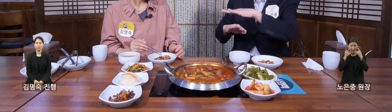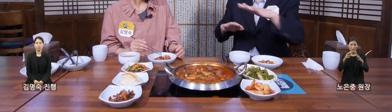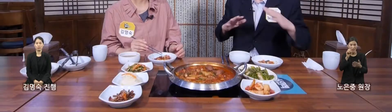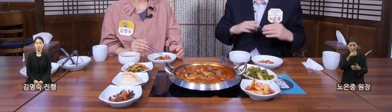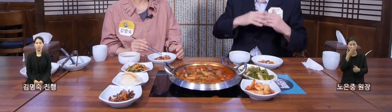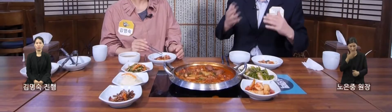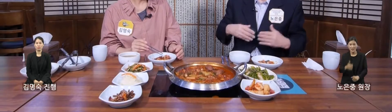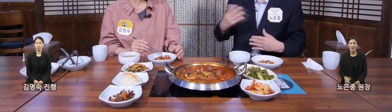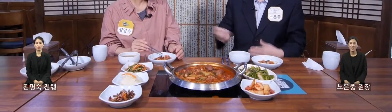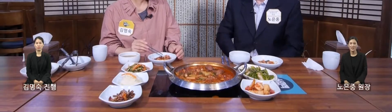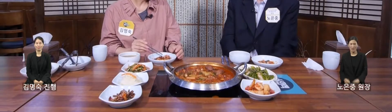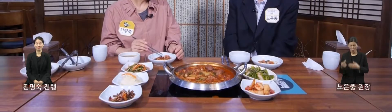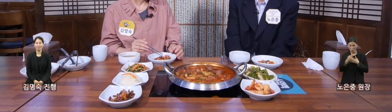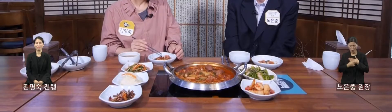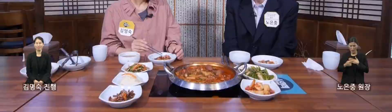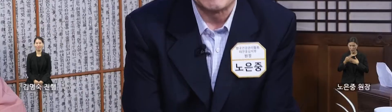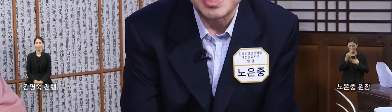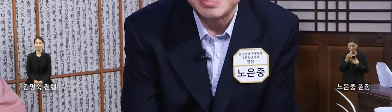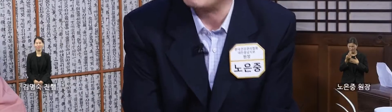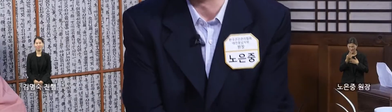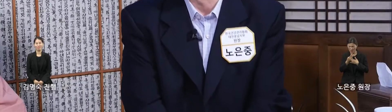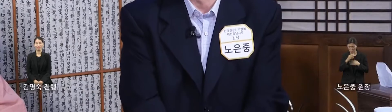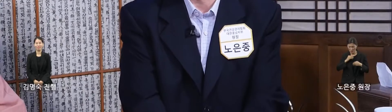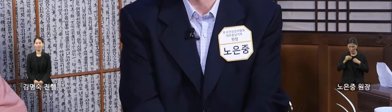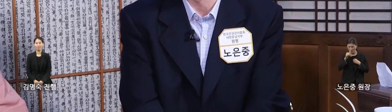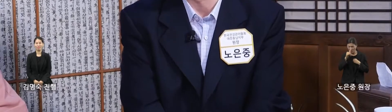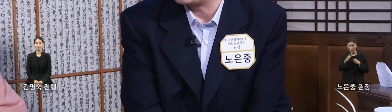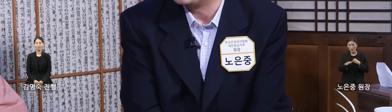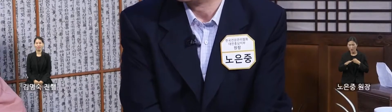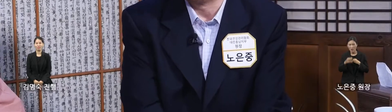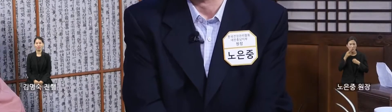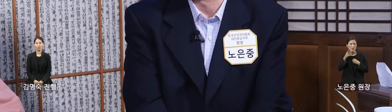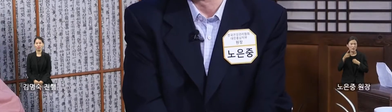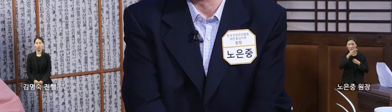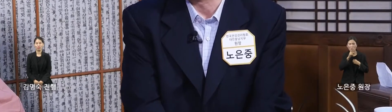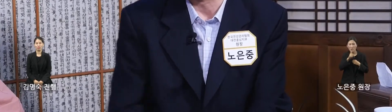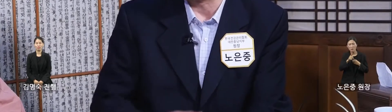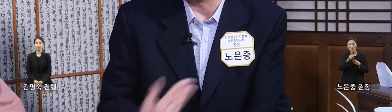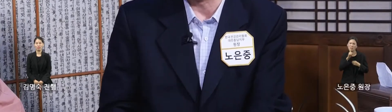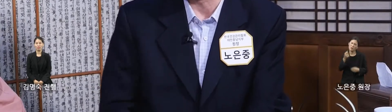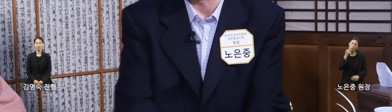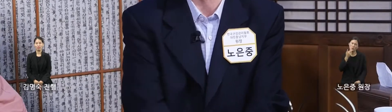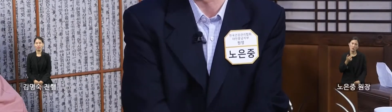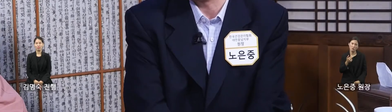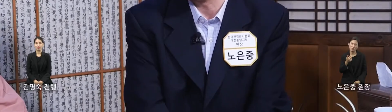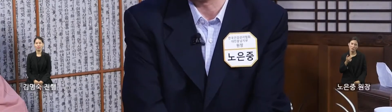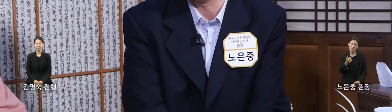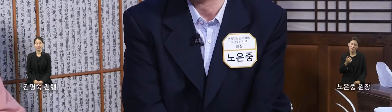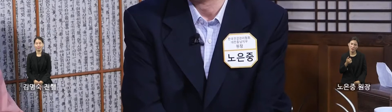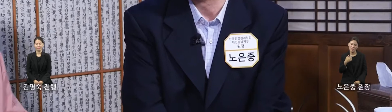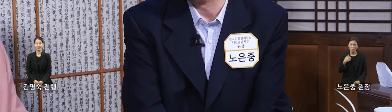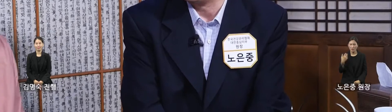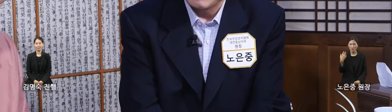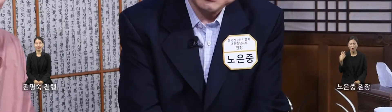이런 냄새 같은 것을 풍기면서 금연하십시오 이렇게 하면 이제 그런 모습들이 제 역할에서 벗어나는